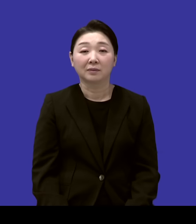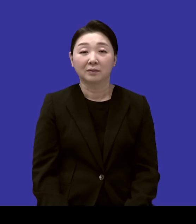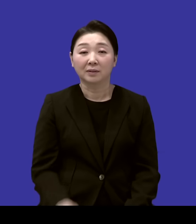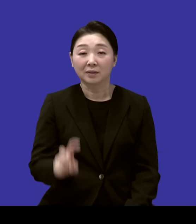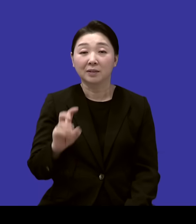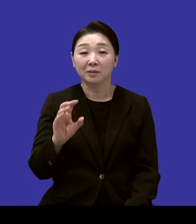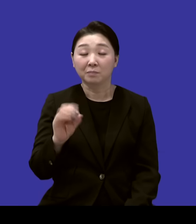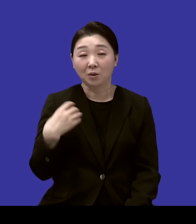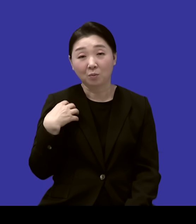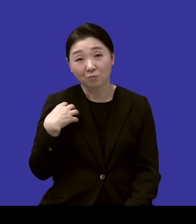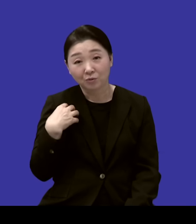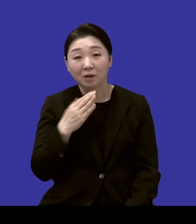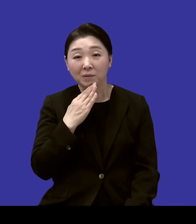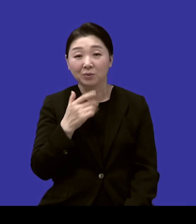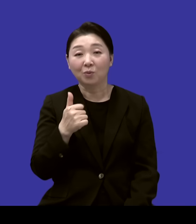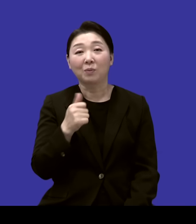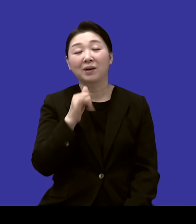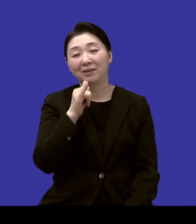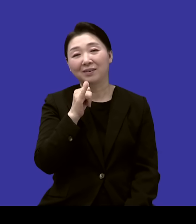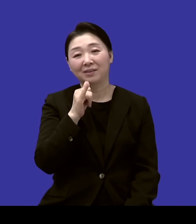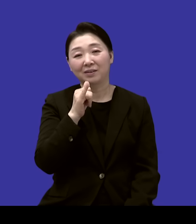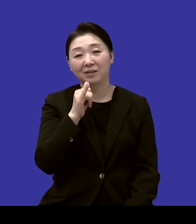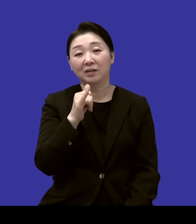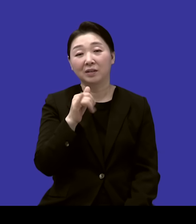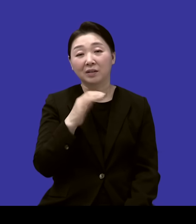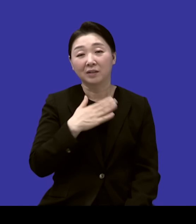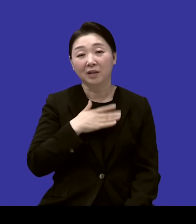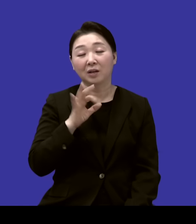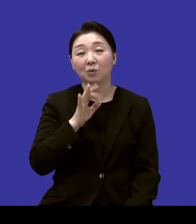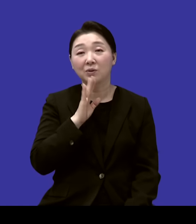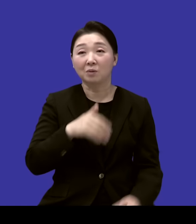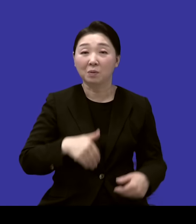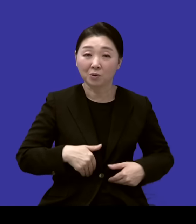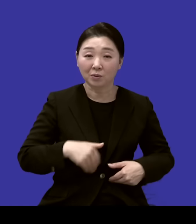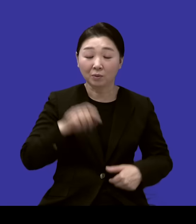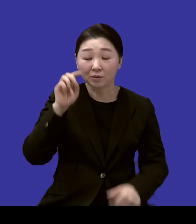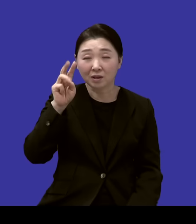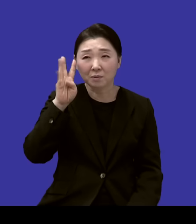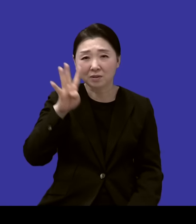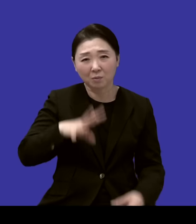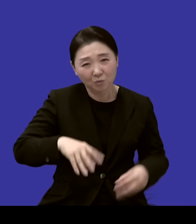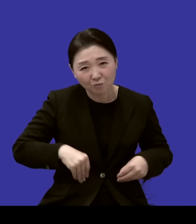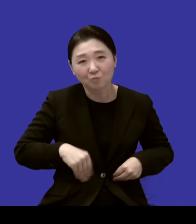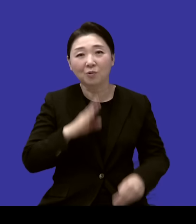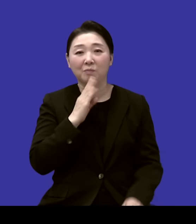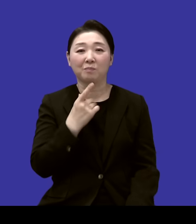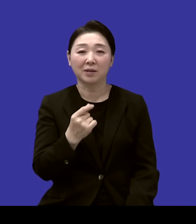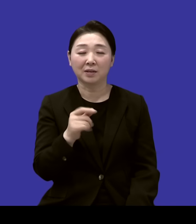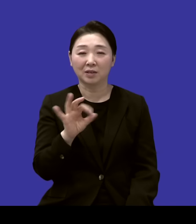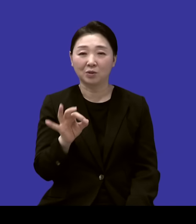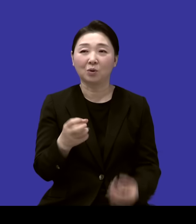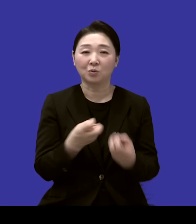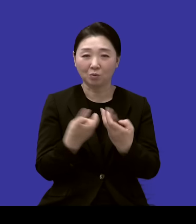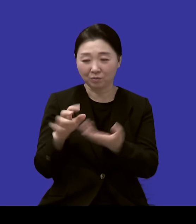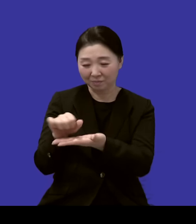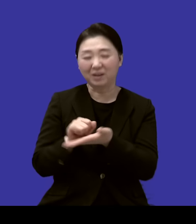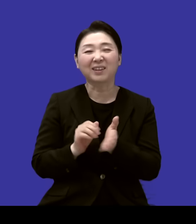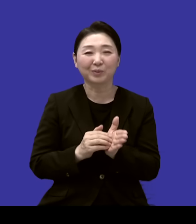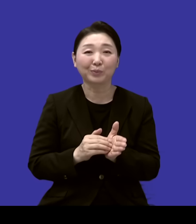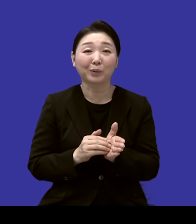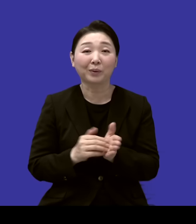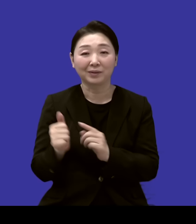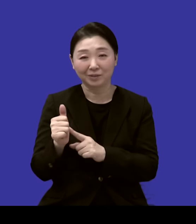20만 원 좀 부담된다 생각하시는데 5만 원이 있었는데 네. 제가 돈이 너무 필요해서 막 3일, 4일 굶어 있을 때니까 그 돈은 어쩔 수 없이 제가 받았고